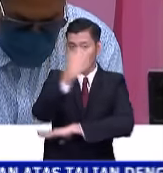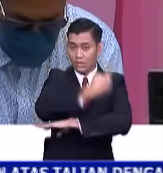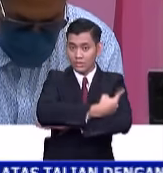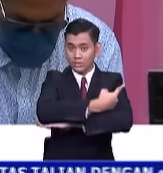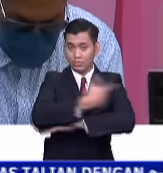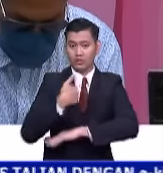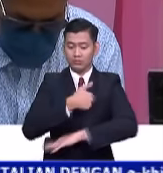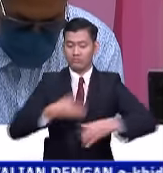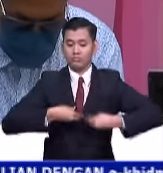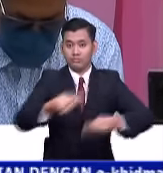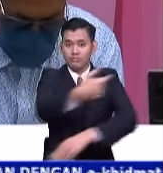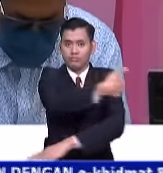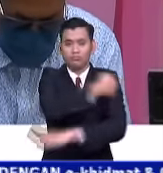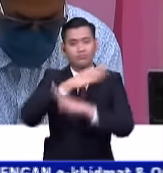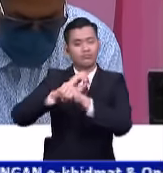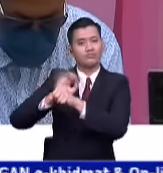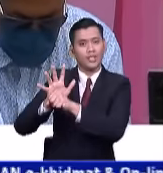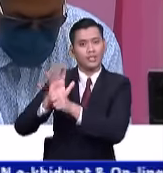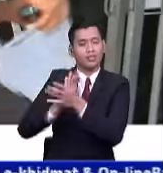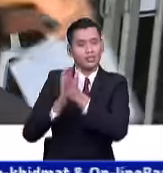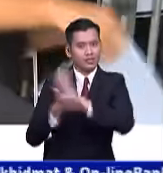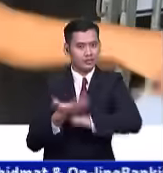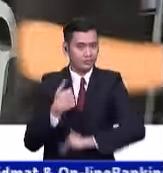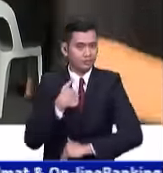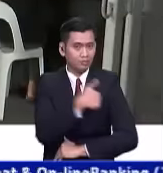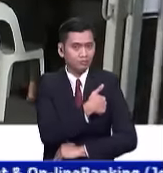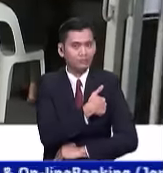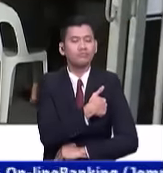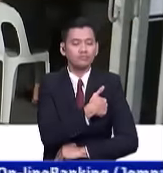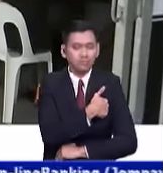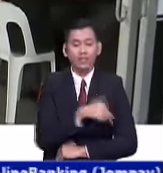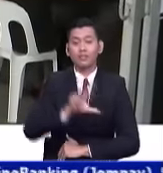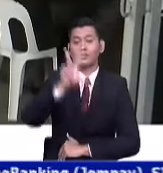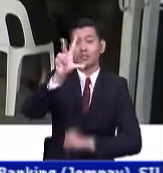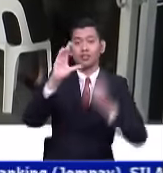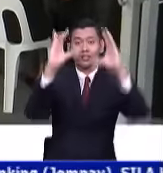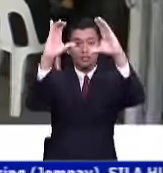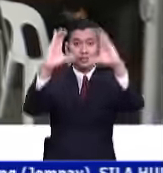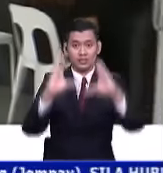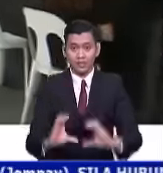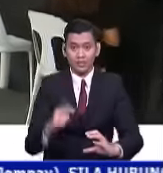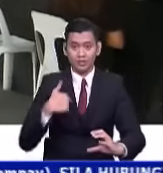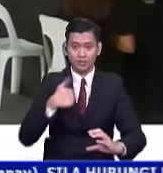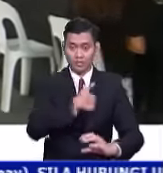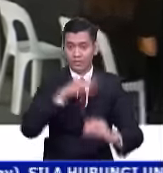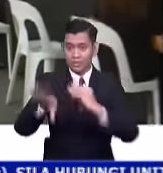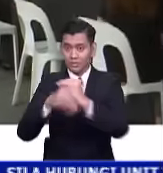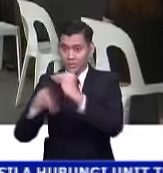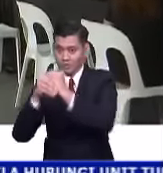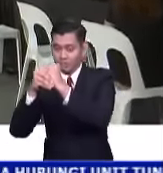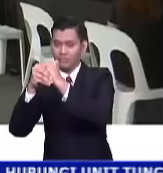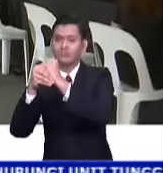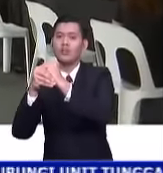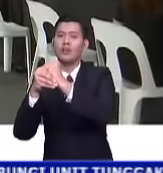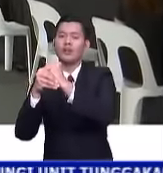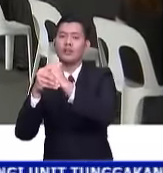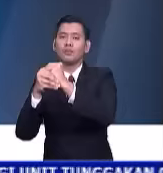Ya? Jadi kita harap tiga cara yang kita akan pertingkatkan. Pertama,